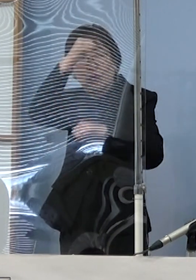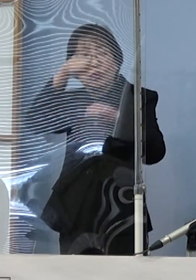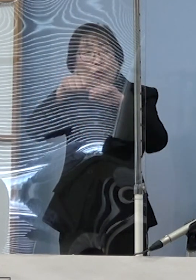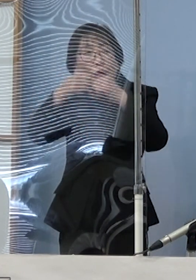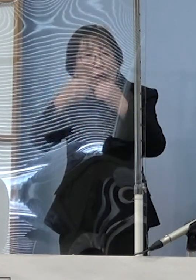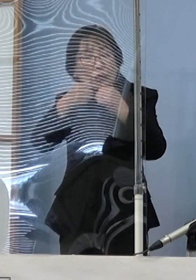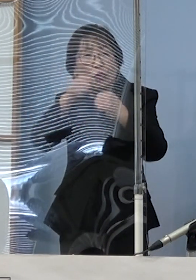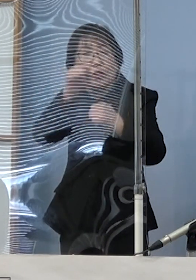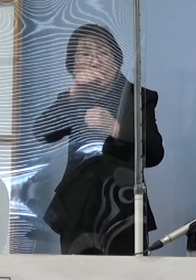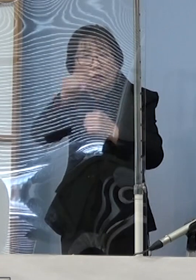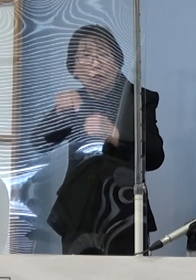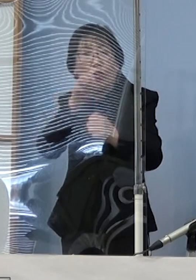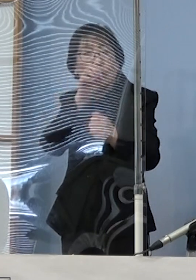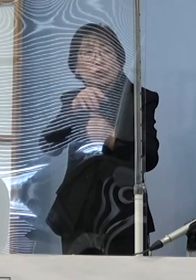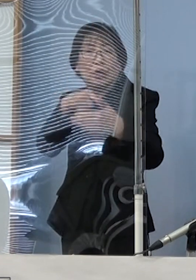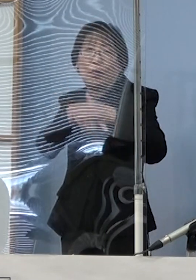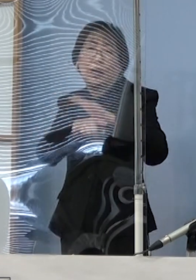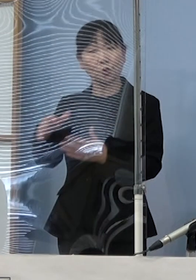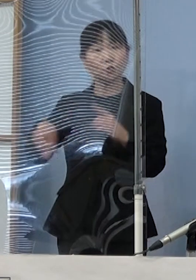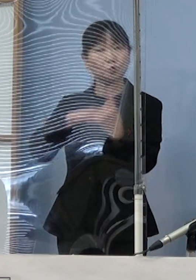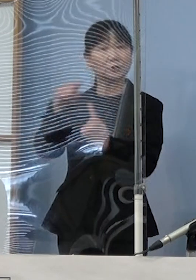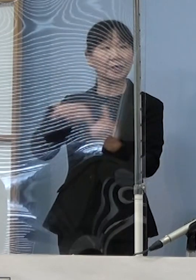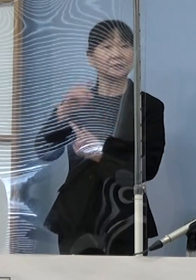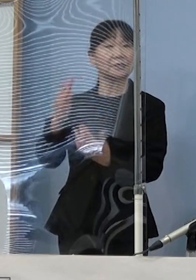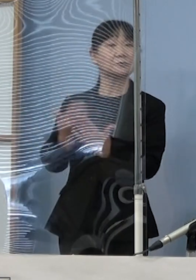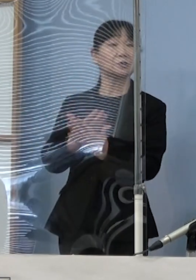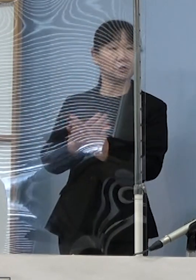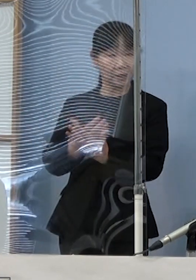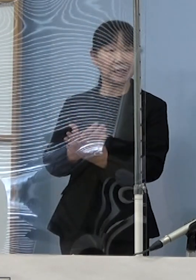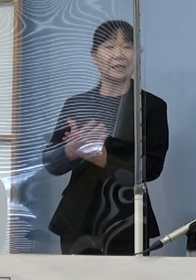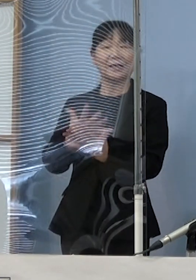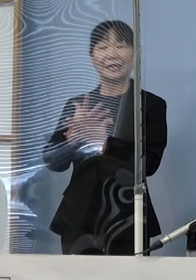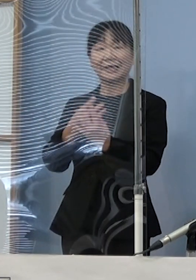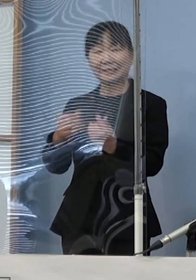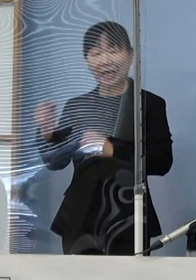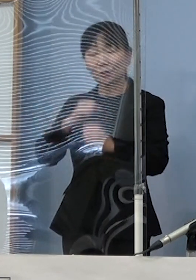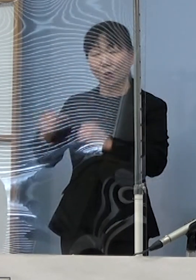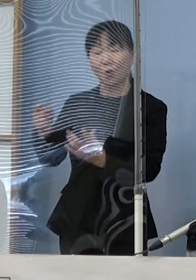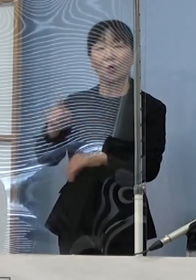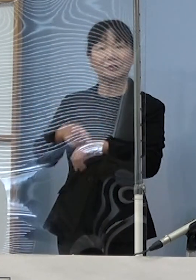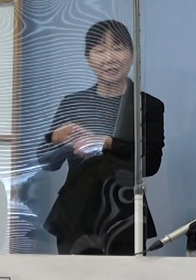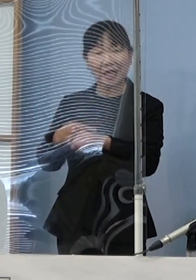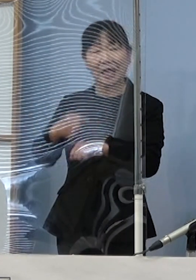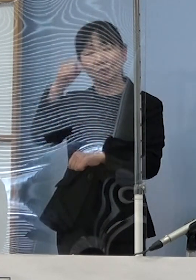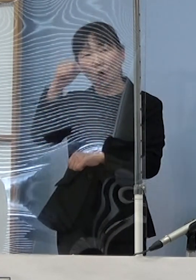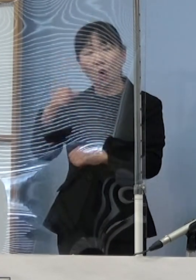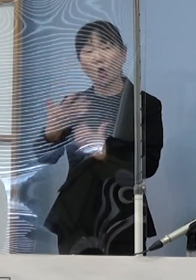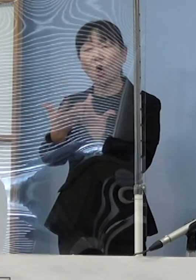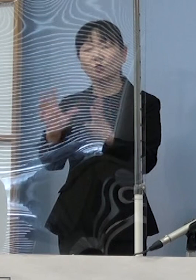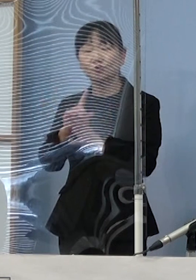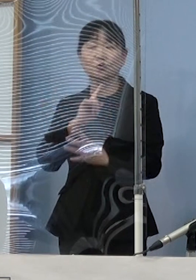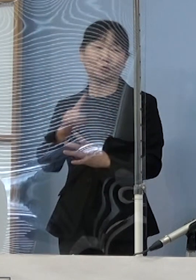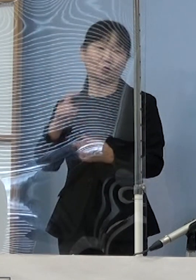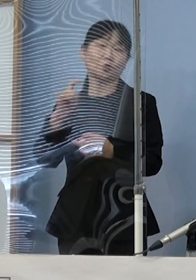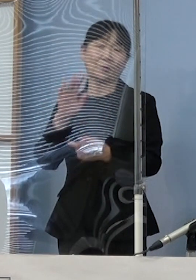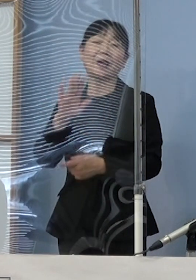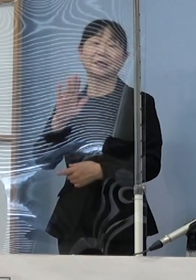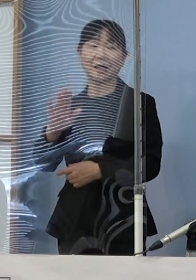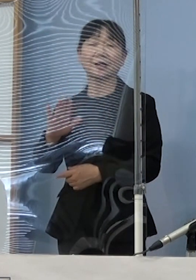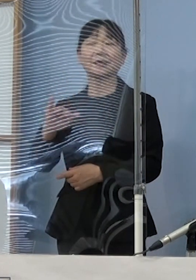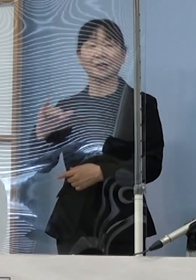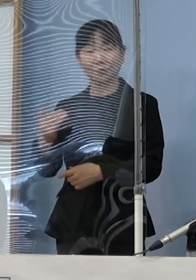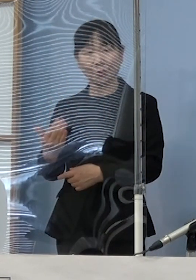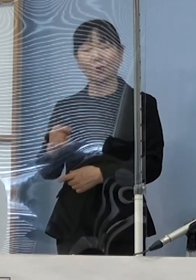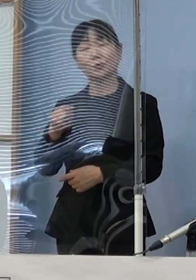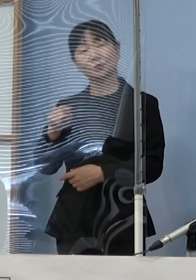、自分もね、 先ほど多動性症候群という言葉を使われて、あのような文脈で使う